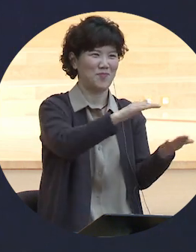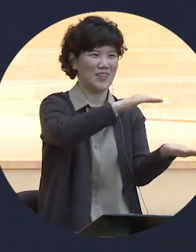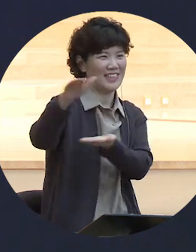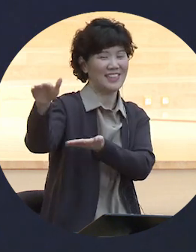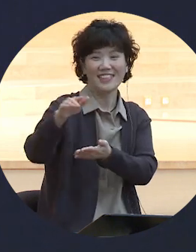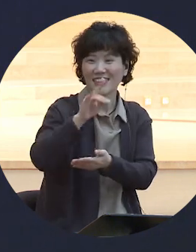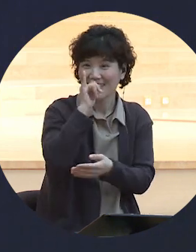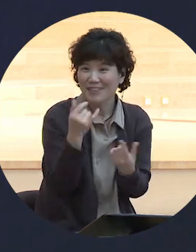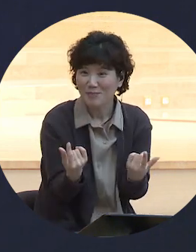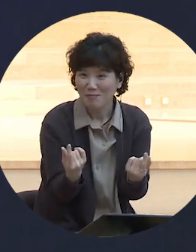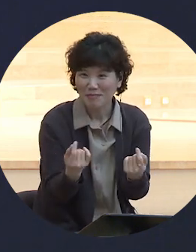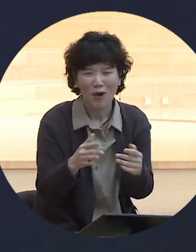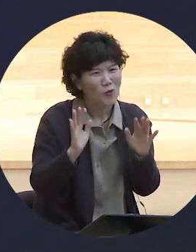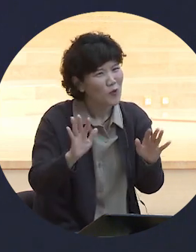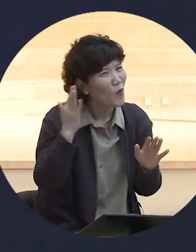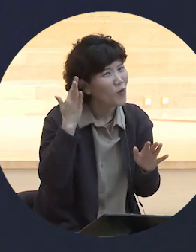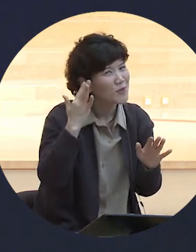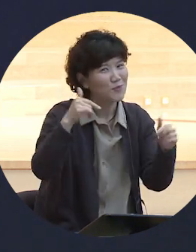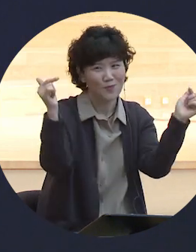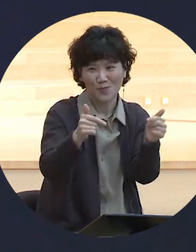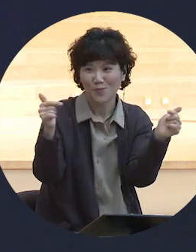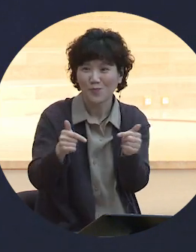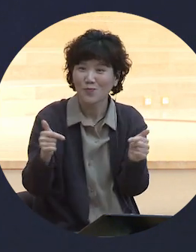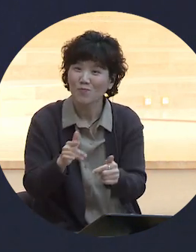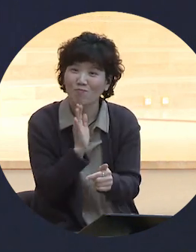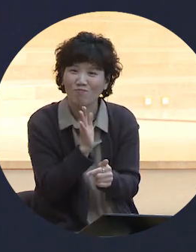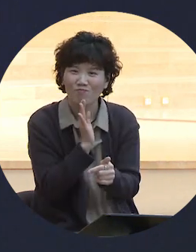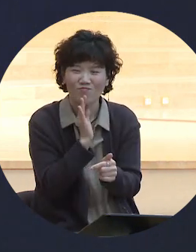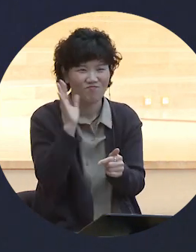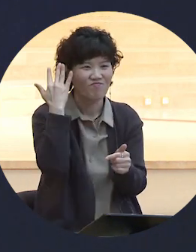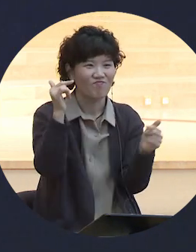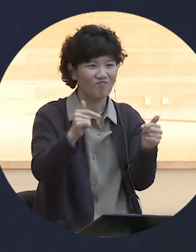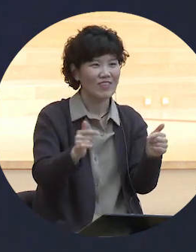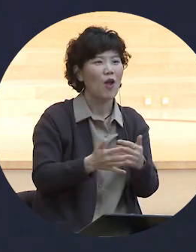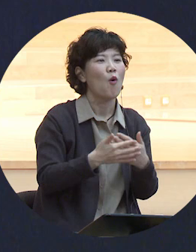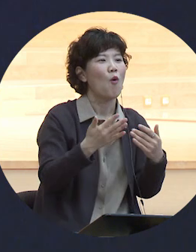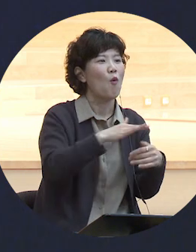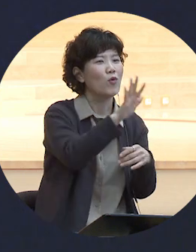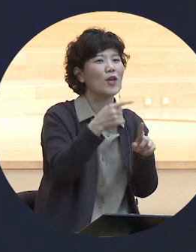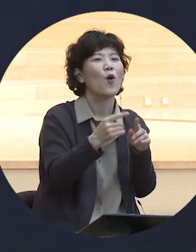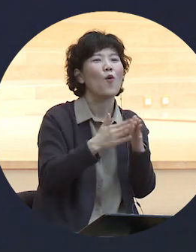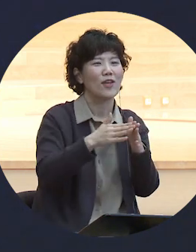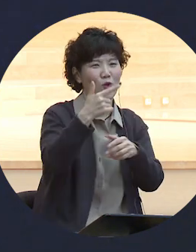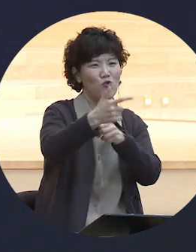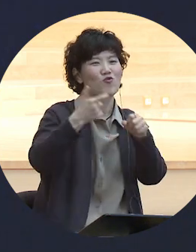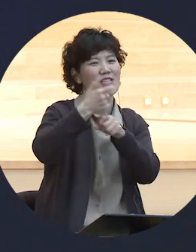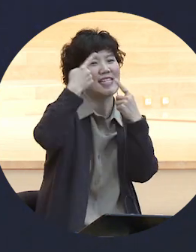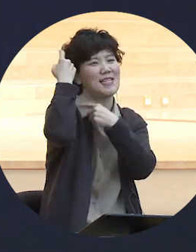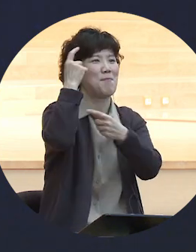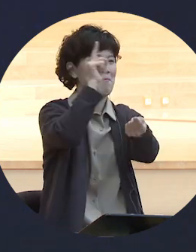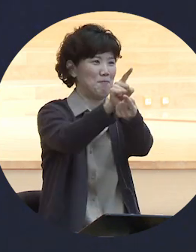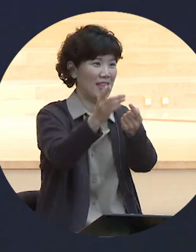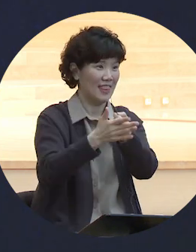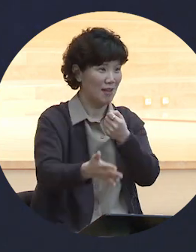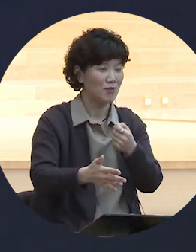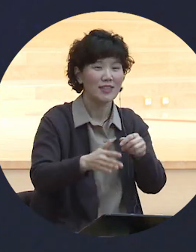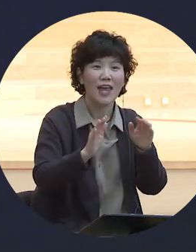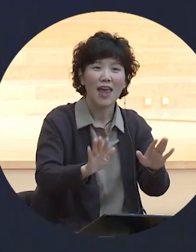환갑잔치. 요즘은 찾아보기 좀 드뭅니다만 여러분 우리 교회도 원래 60주년을 맞이해서